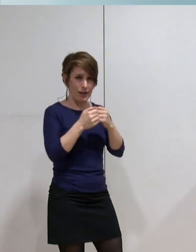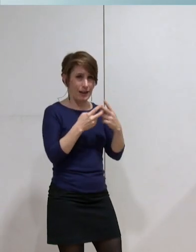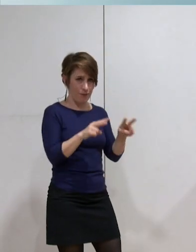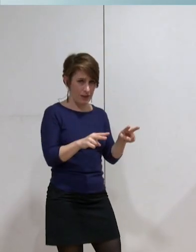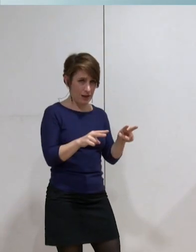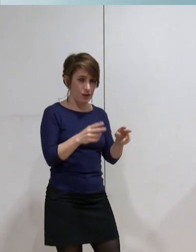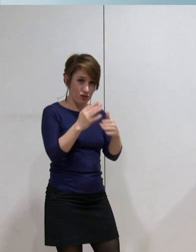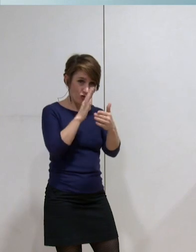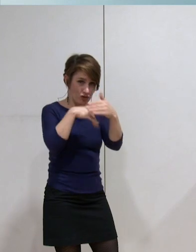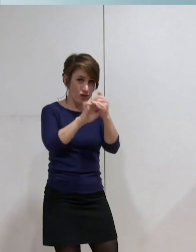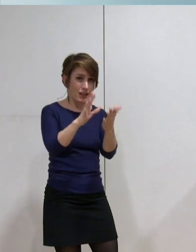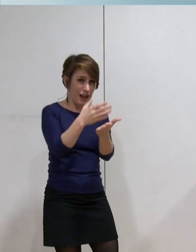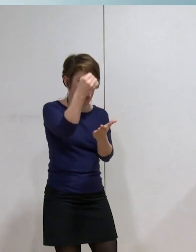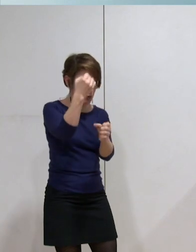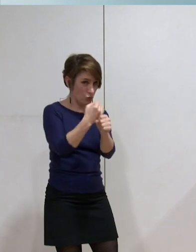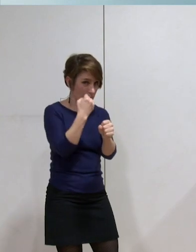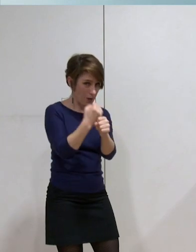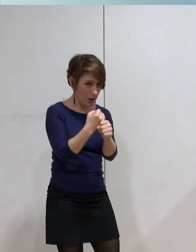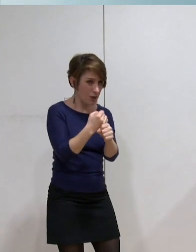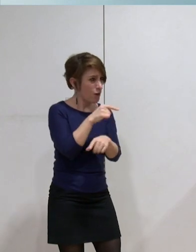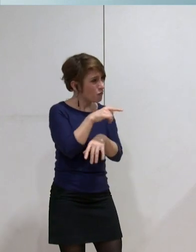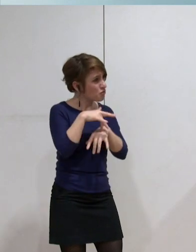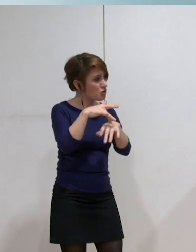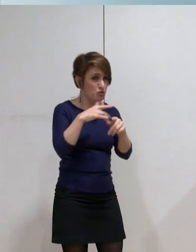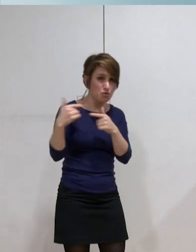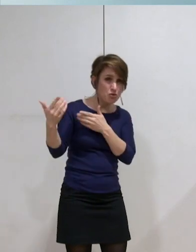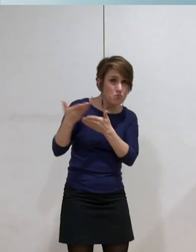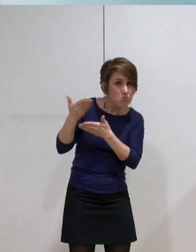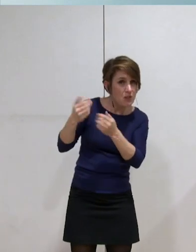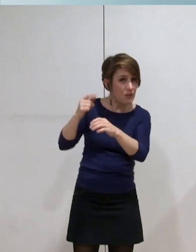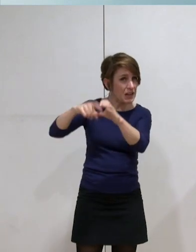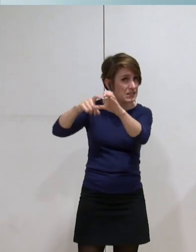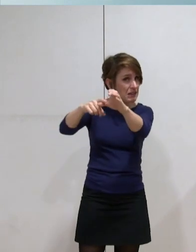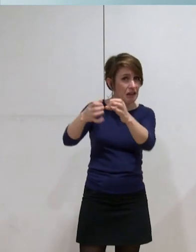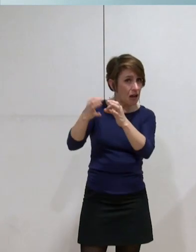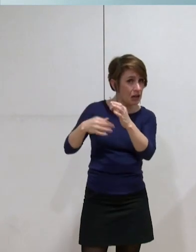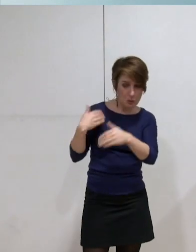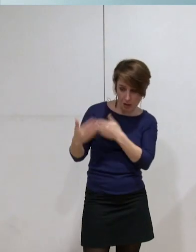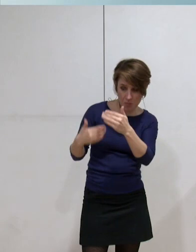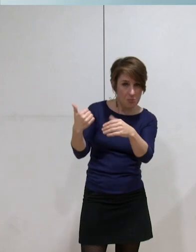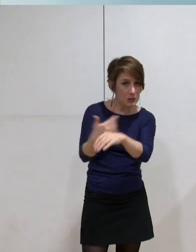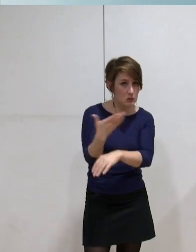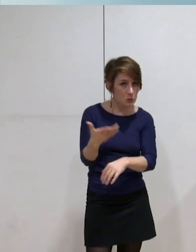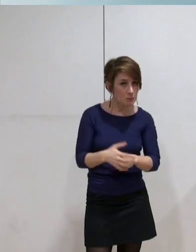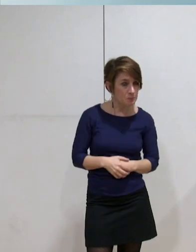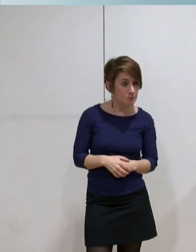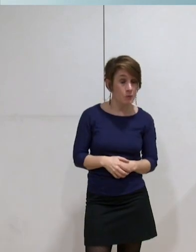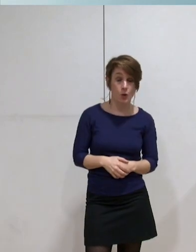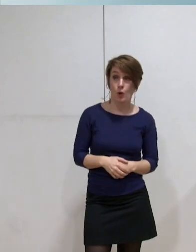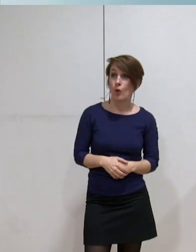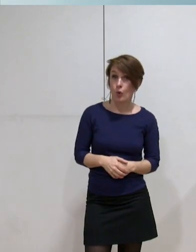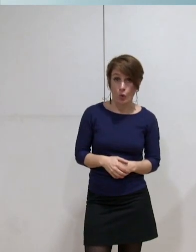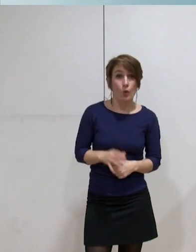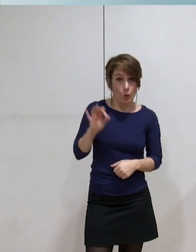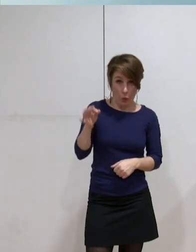l'occupation de la Bourse du Travail vous aviez engagé je crois des discussions voulez savoir où on en était si ça avançait ou pas euh oui